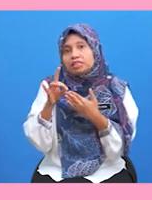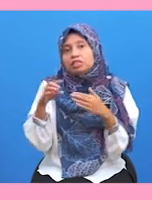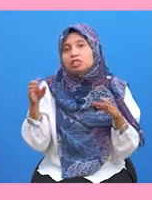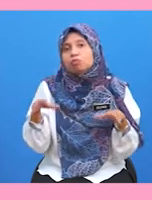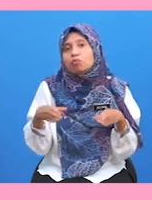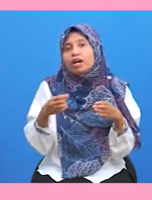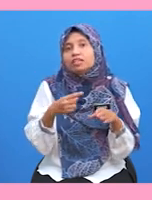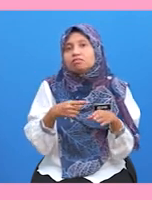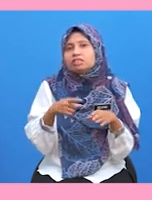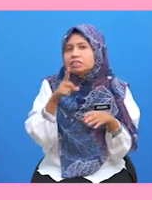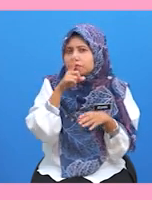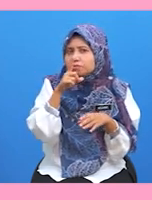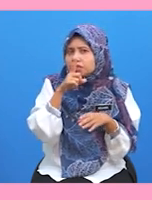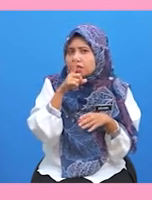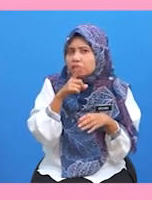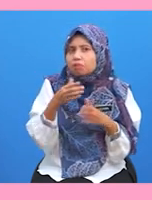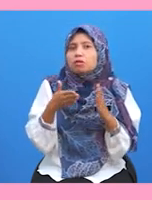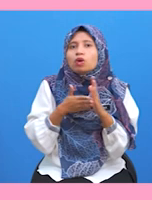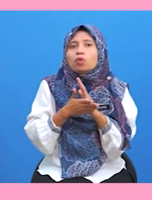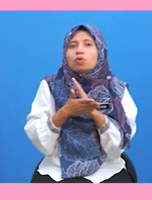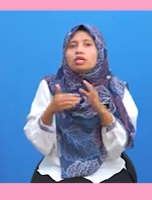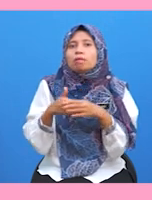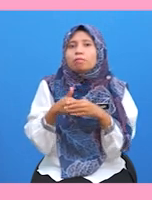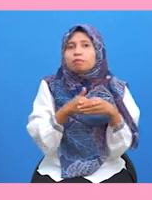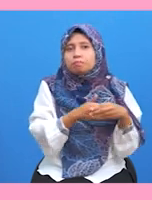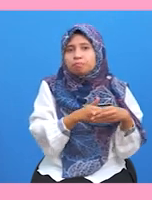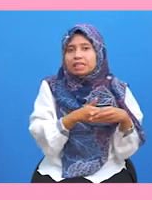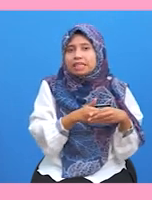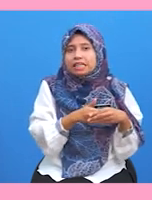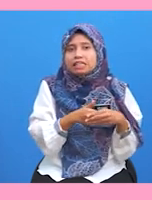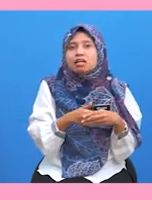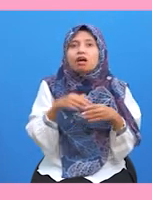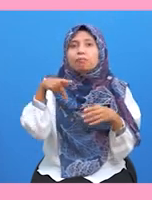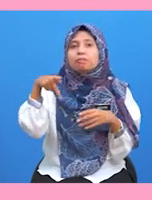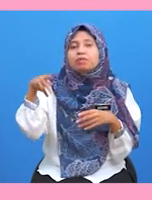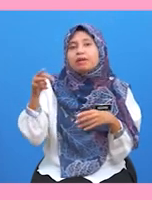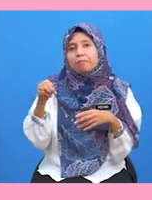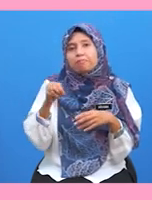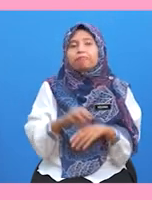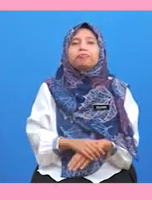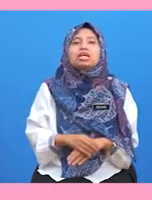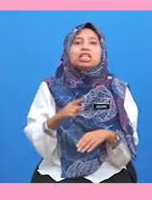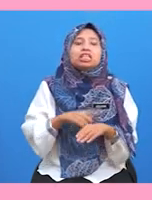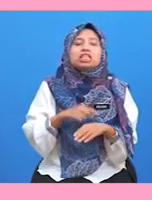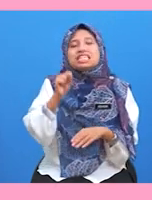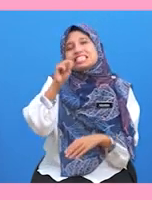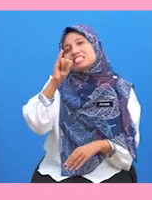ditubuhkan secara sulit oleh para pemimpin Pergerakan Pemuda Melayu PPPM di